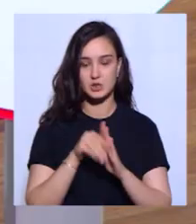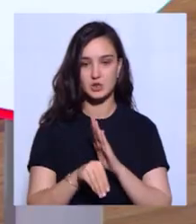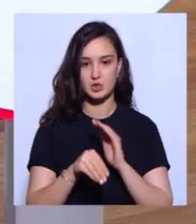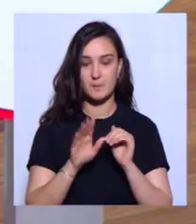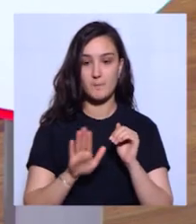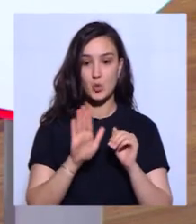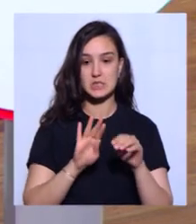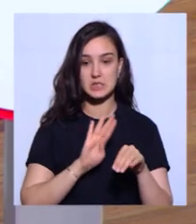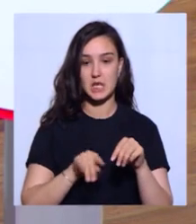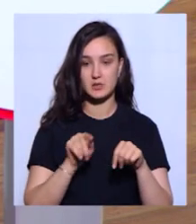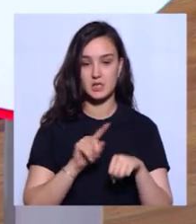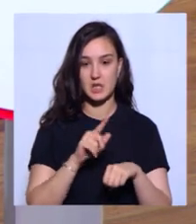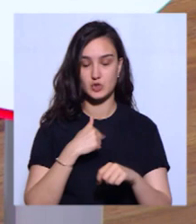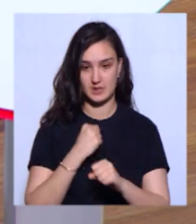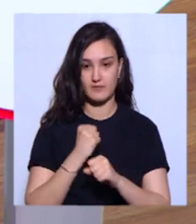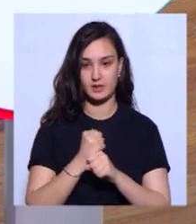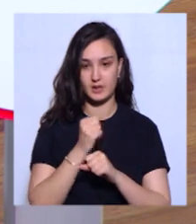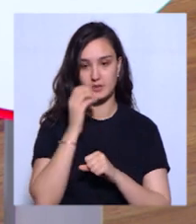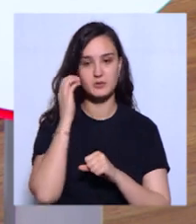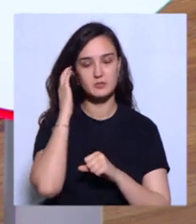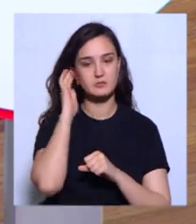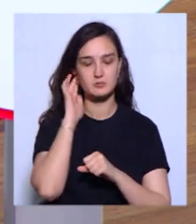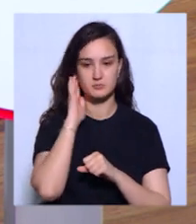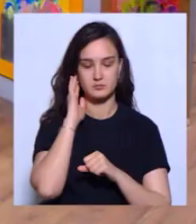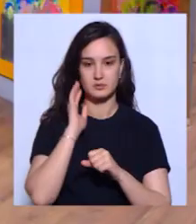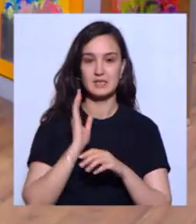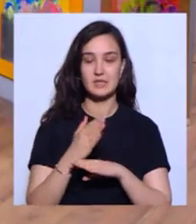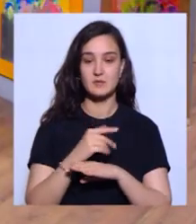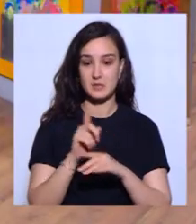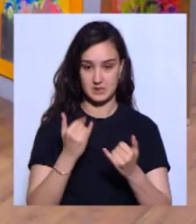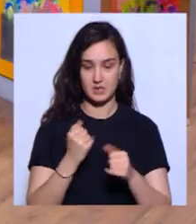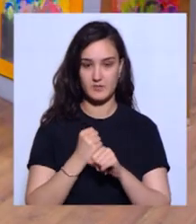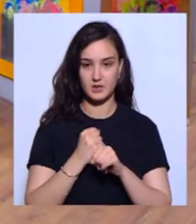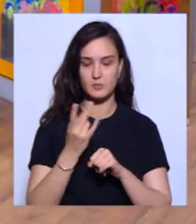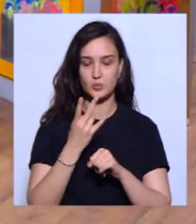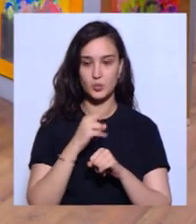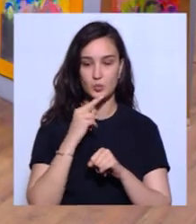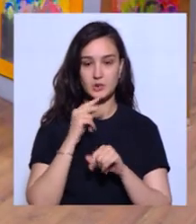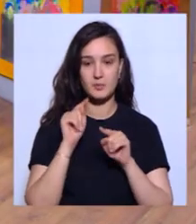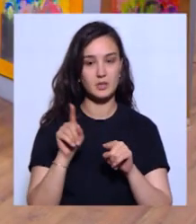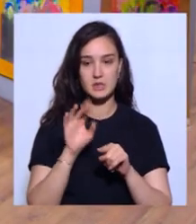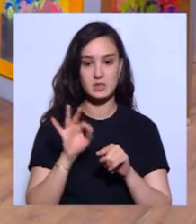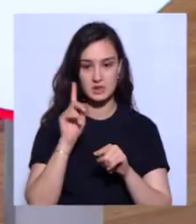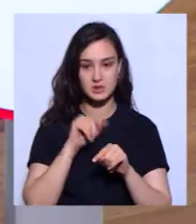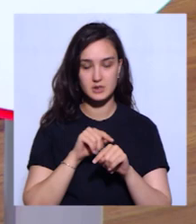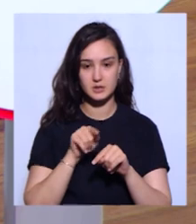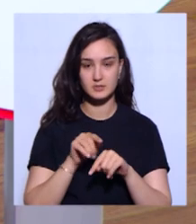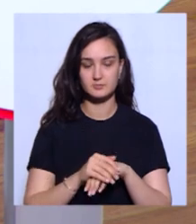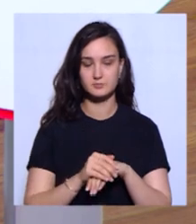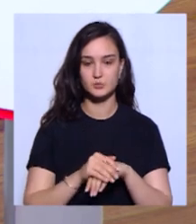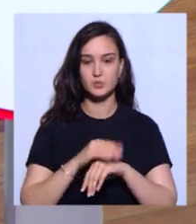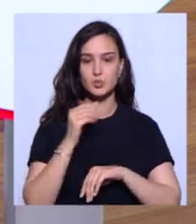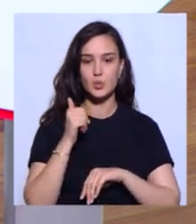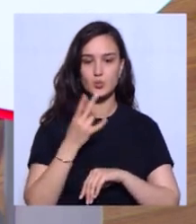რომელიც ჩვენ გავაკეთეთ და თევზებს, რასაც ახლა ვაკეთებთ, მინდა გავამახვილოთ, რა ზეიცი კიდევ ყურადღება. როგორ გავანაწილეთ